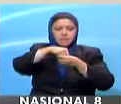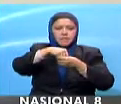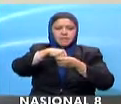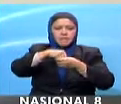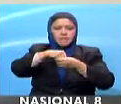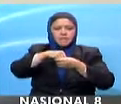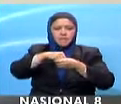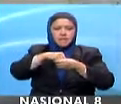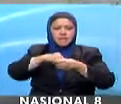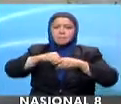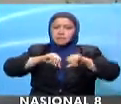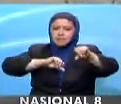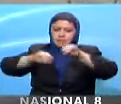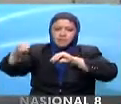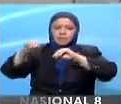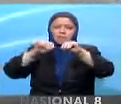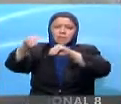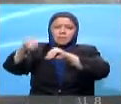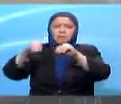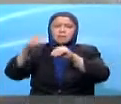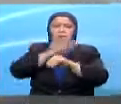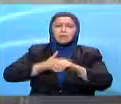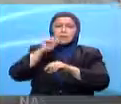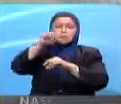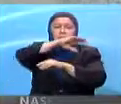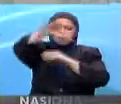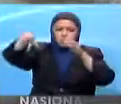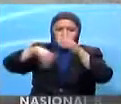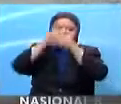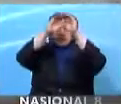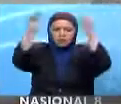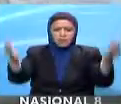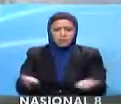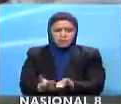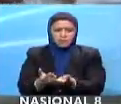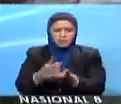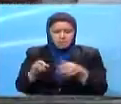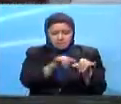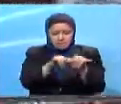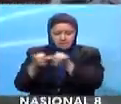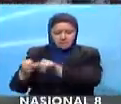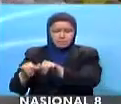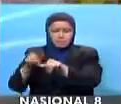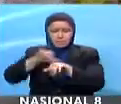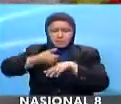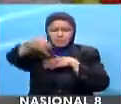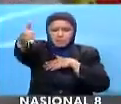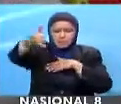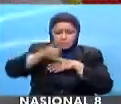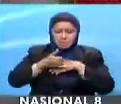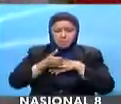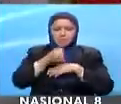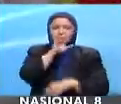Haji seluruh dunia. Jarak dari kemah jemaah ke kompleks Jamarat pergi dan balik ialah